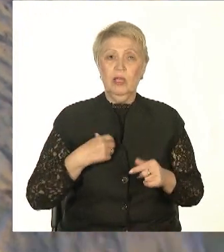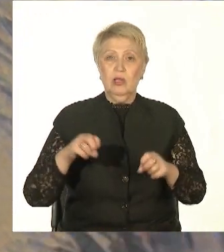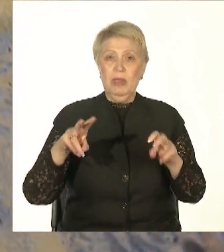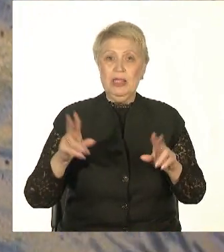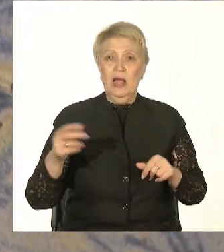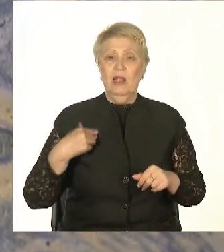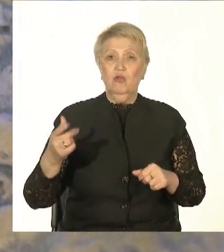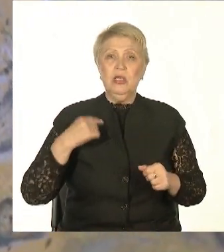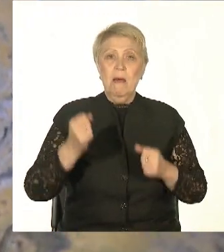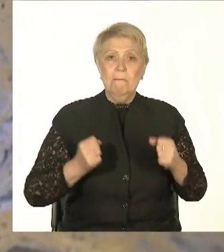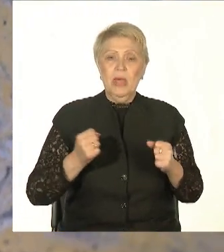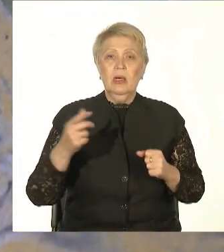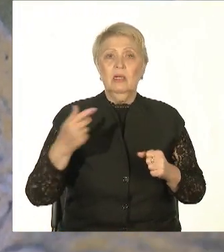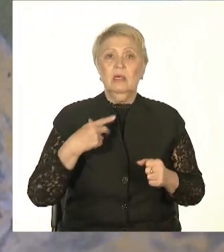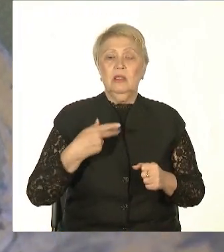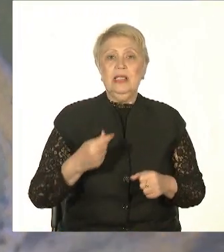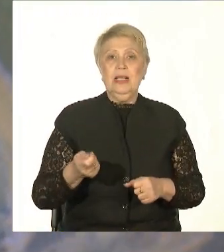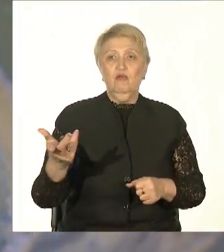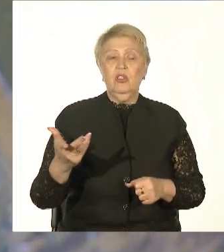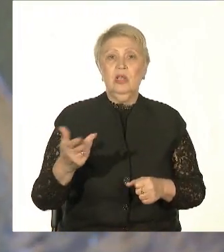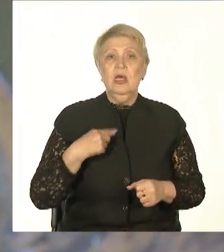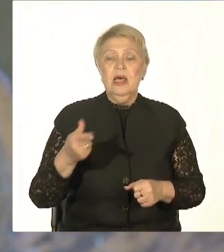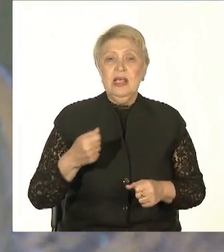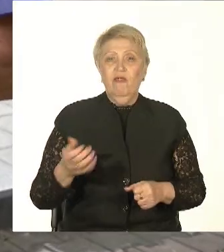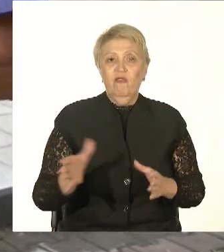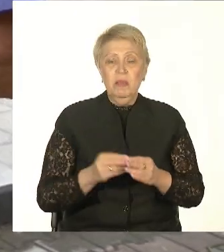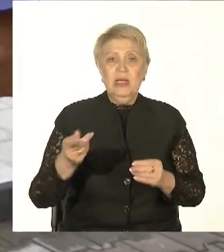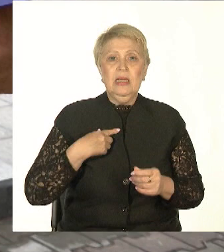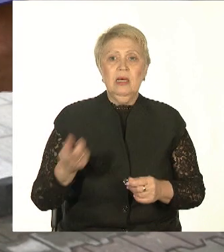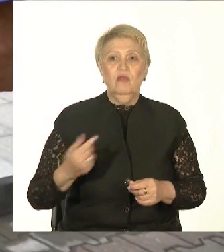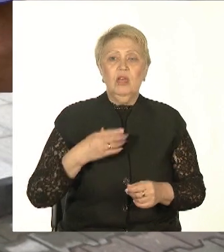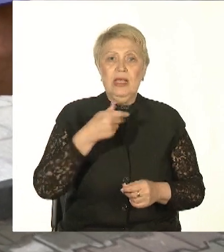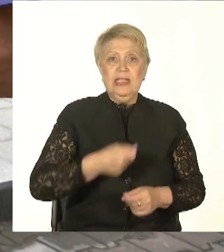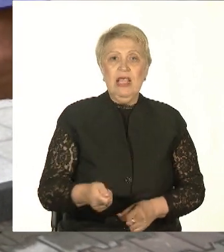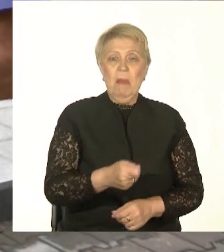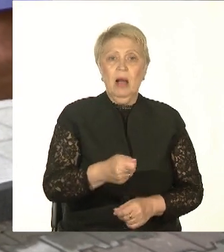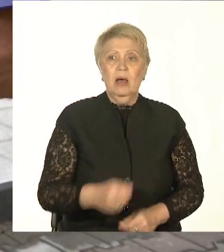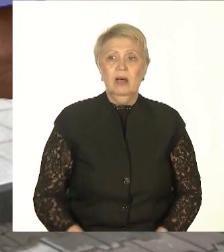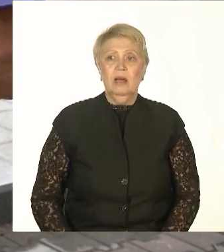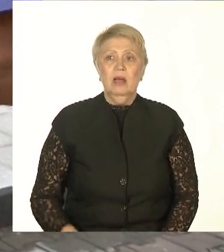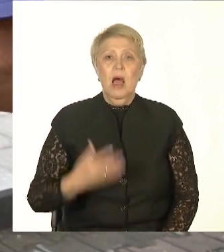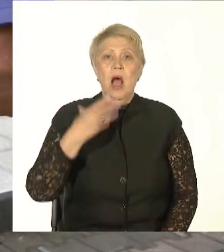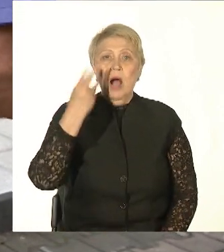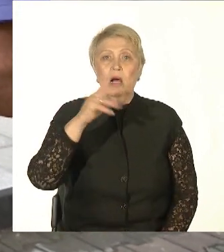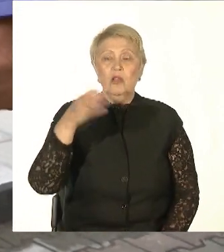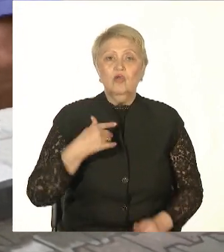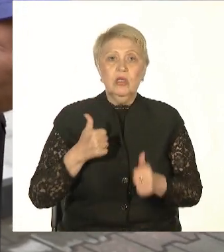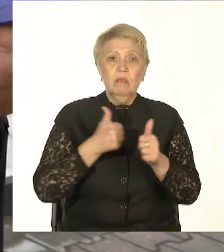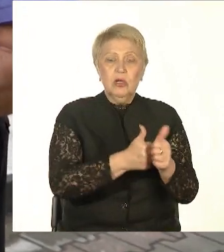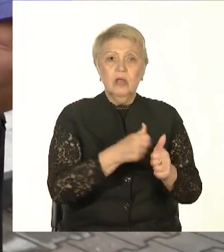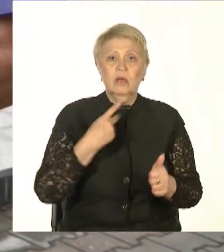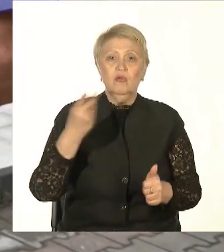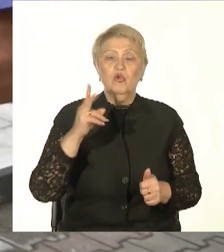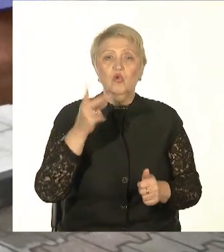там скорость там набрать. Ему важно было выработать единый темп бега с собакой. Поэтому, когда он преследовал нарушителей, которые давно уже